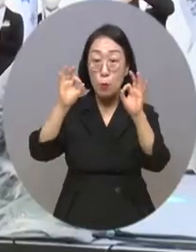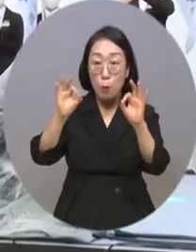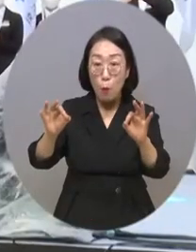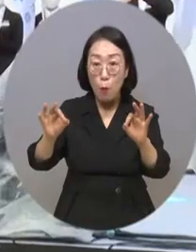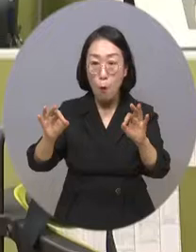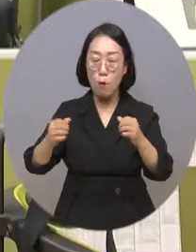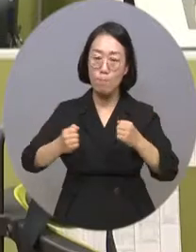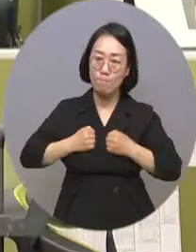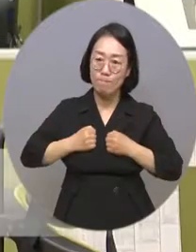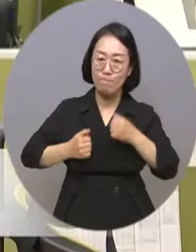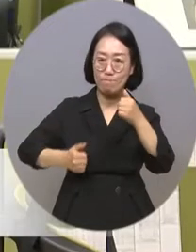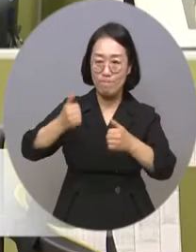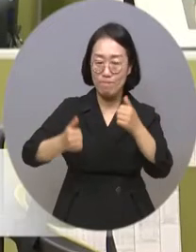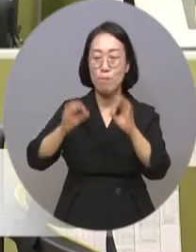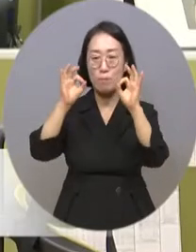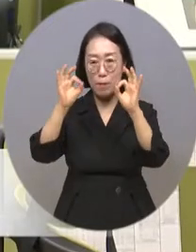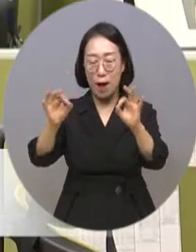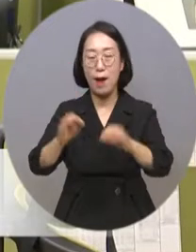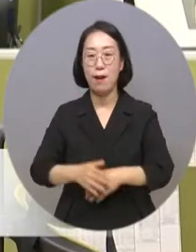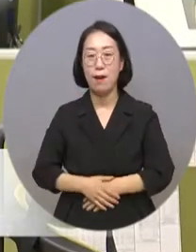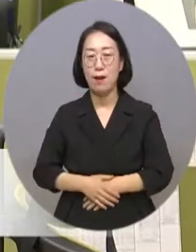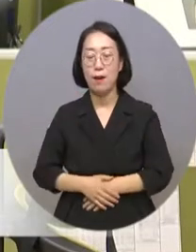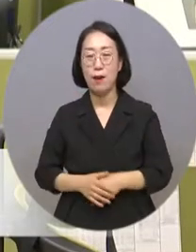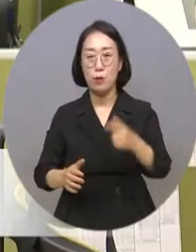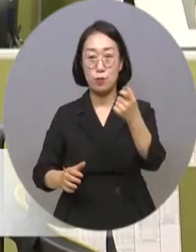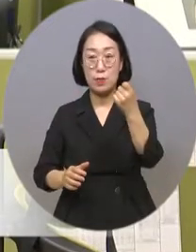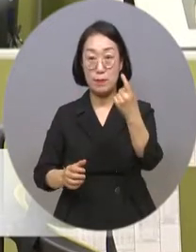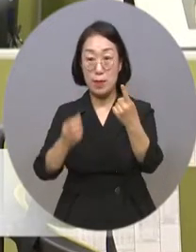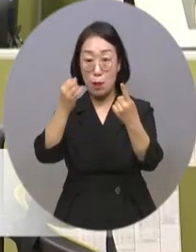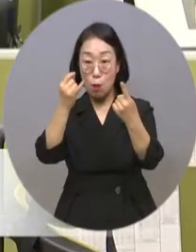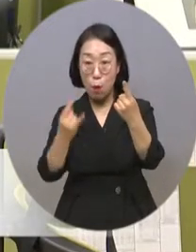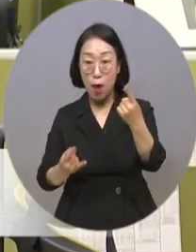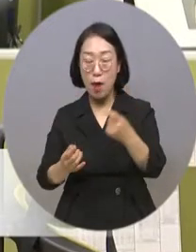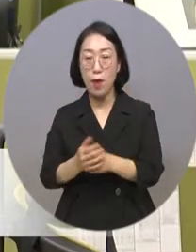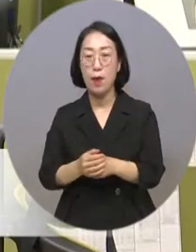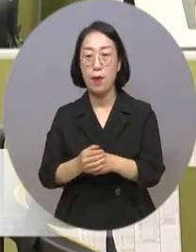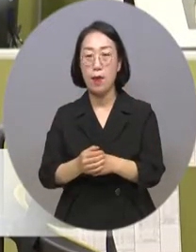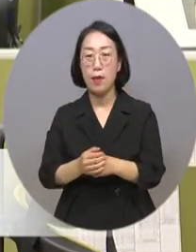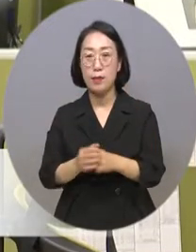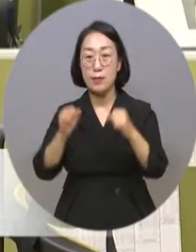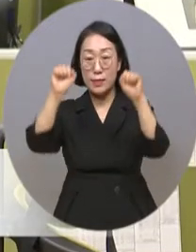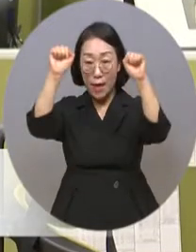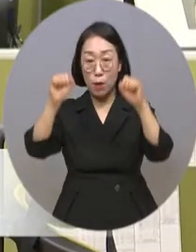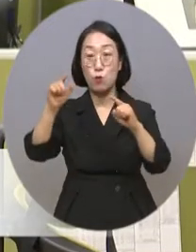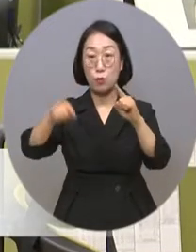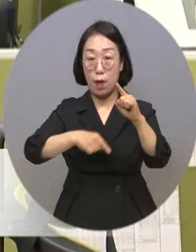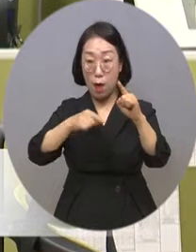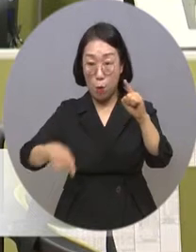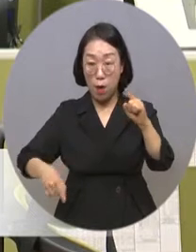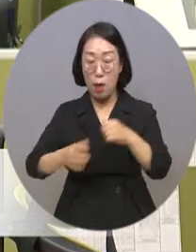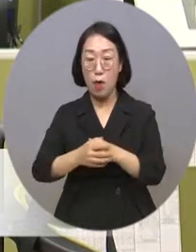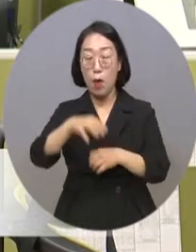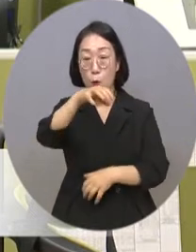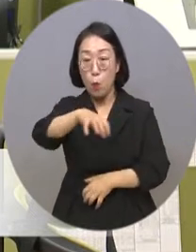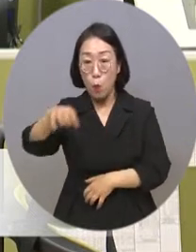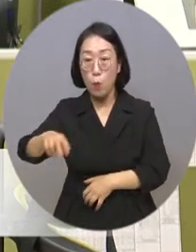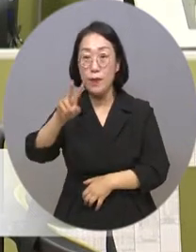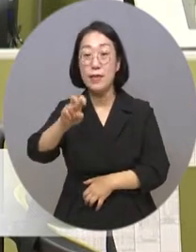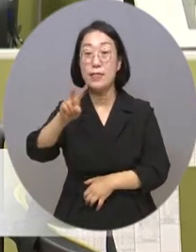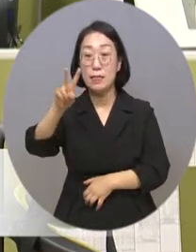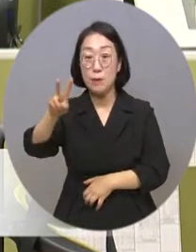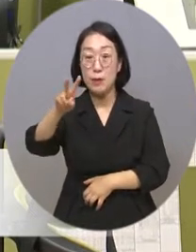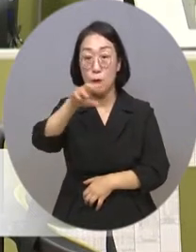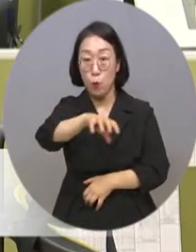겨뤘습니다. 예, 제61회 전남도민체전을 맞이하여 22개 시군이 저희